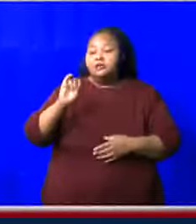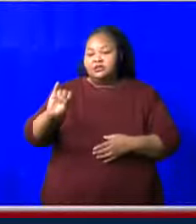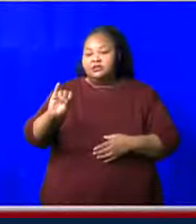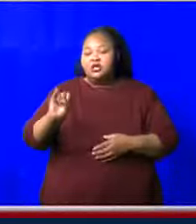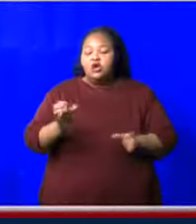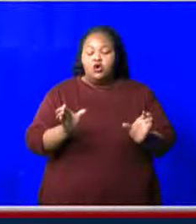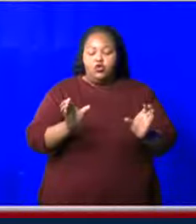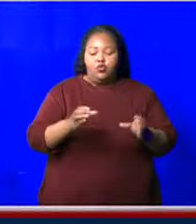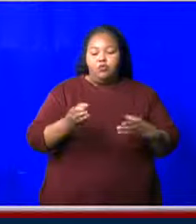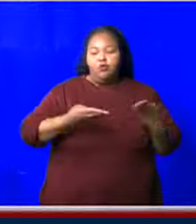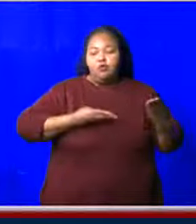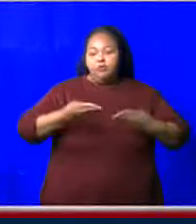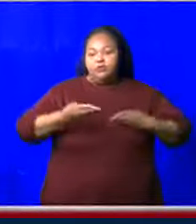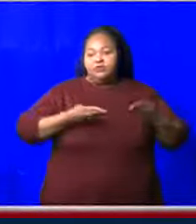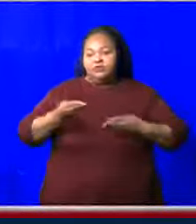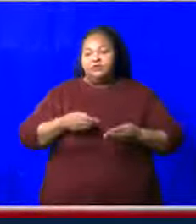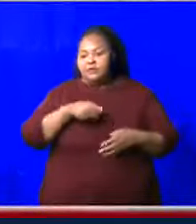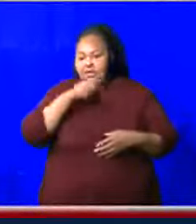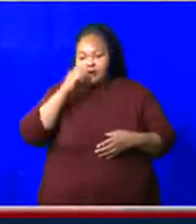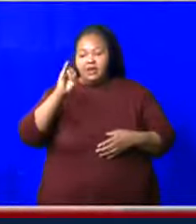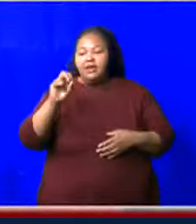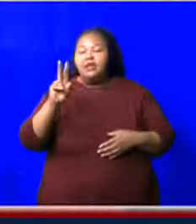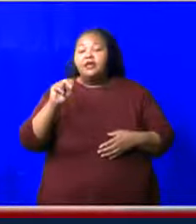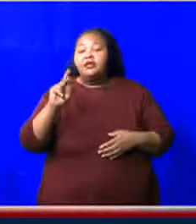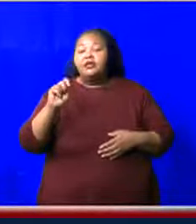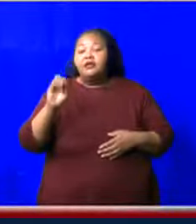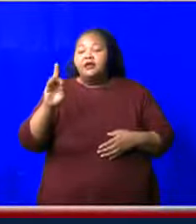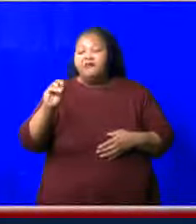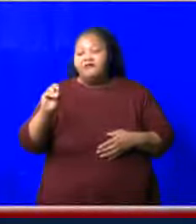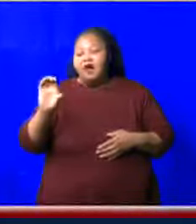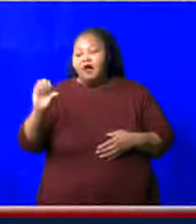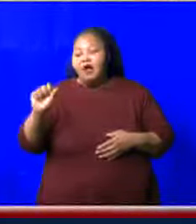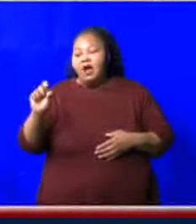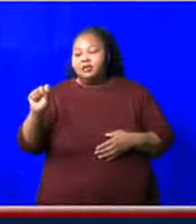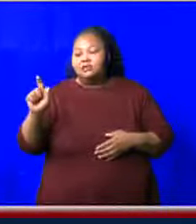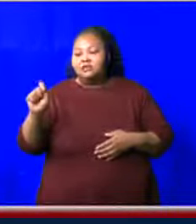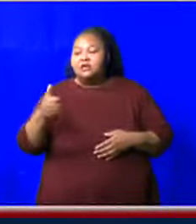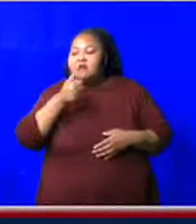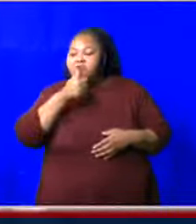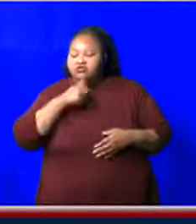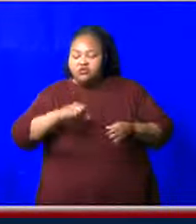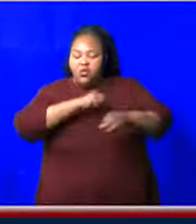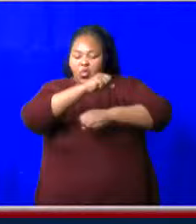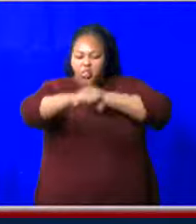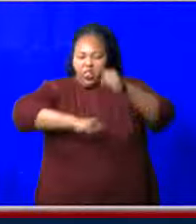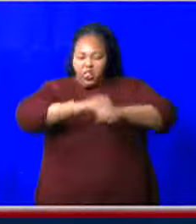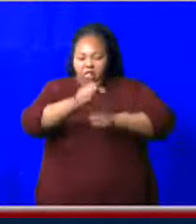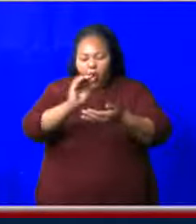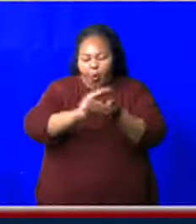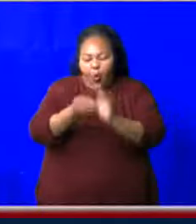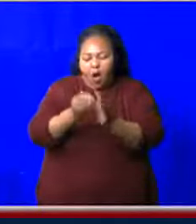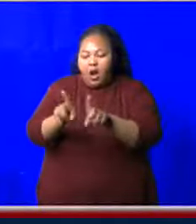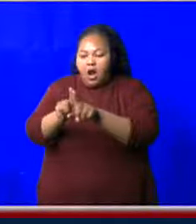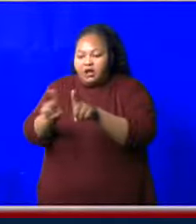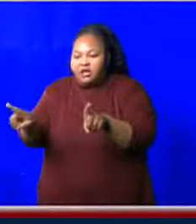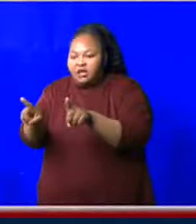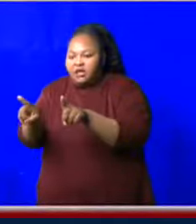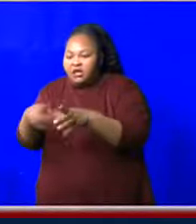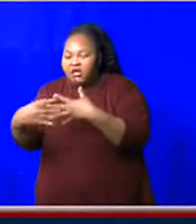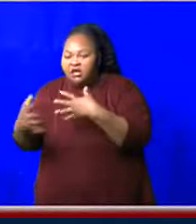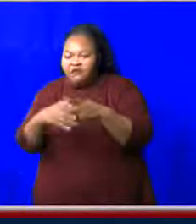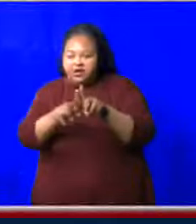Infracast lapho kwentiwa khona imikhicito leyahlukahlukene yakhonkholo. Nakhona ke ingwenyama ikhonjiswe yona